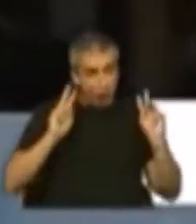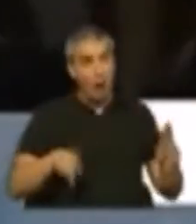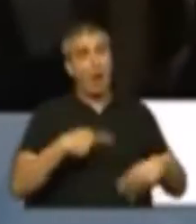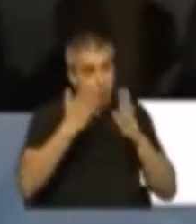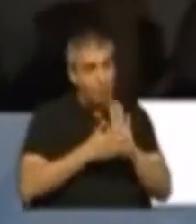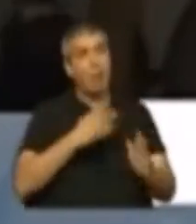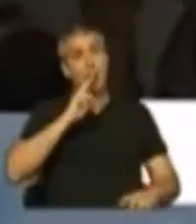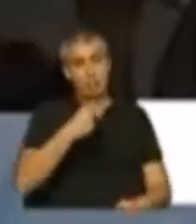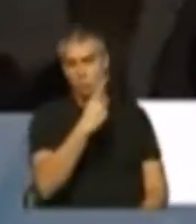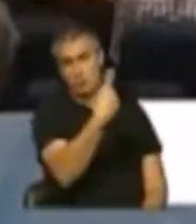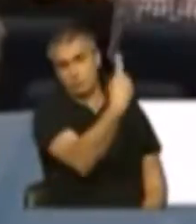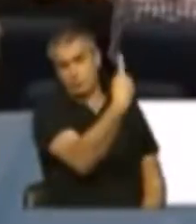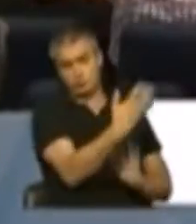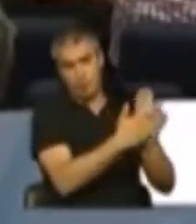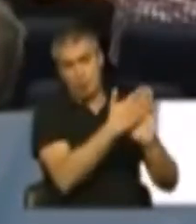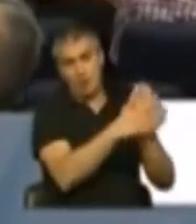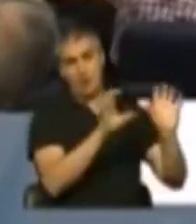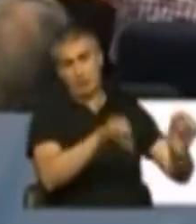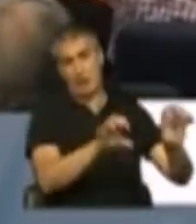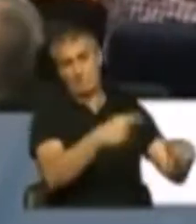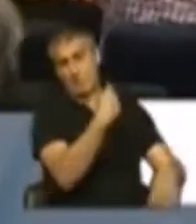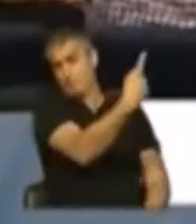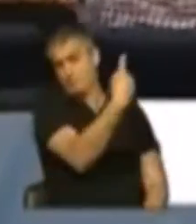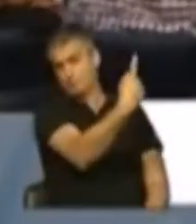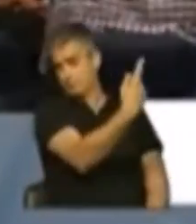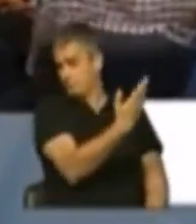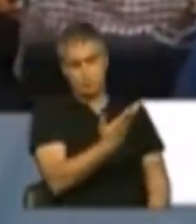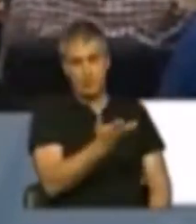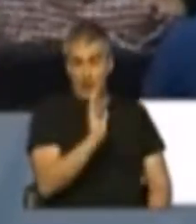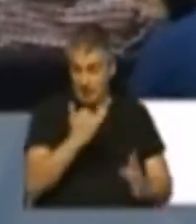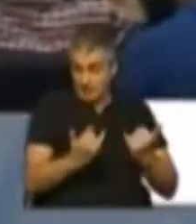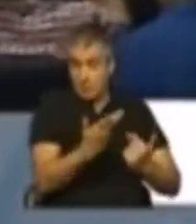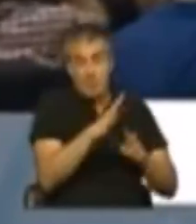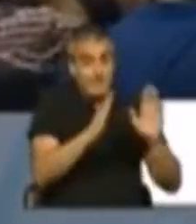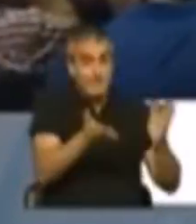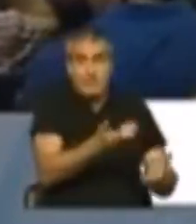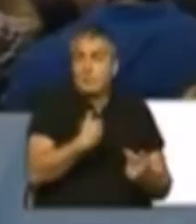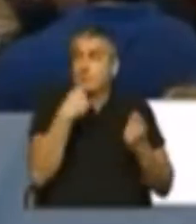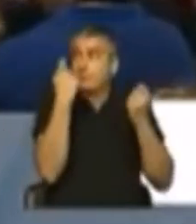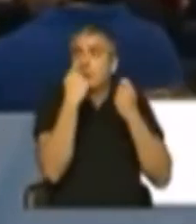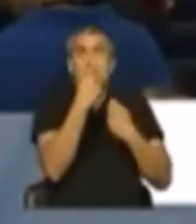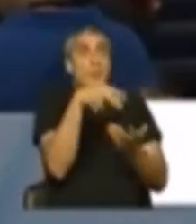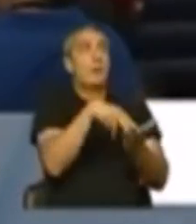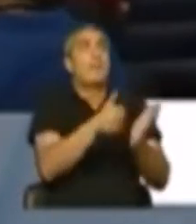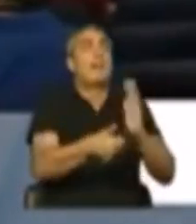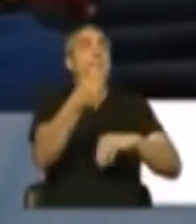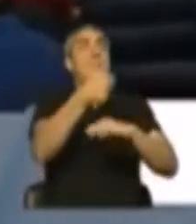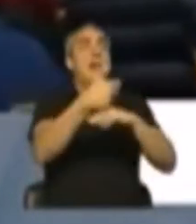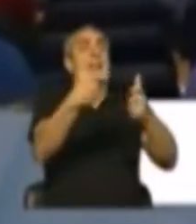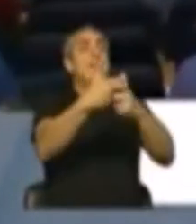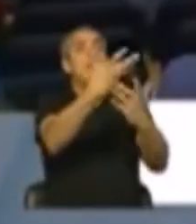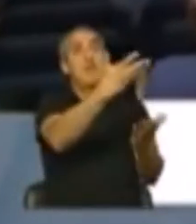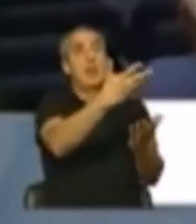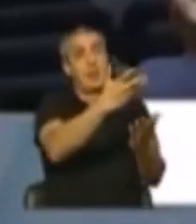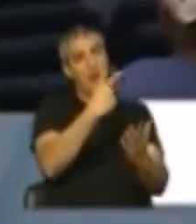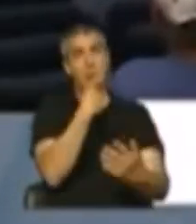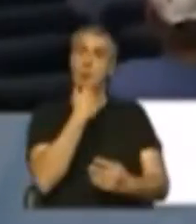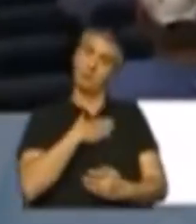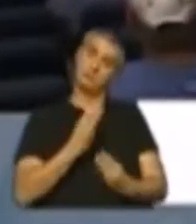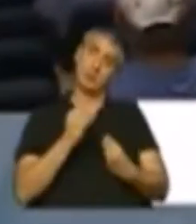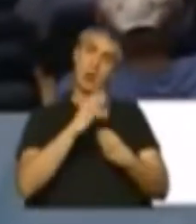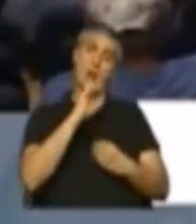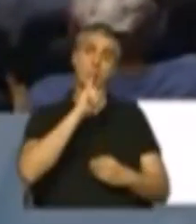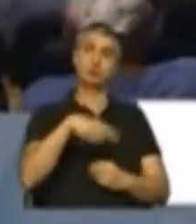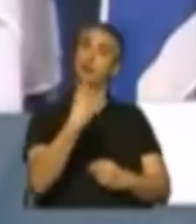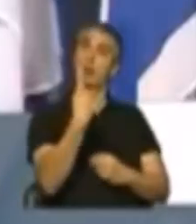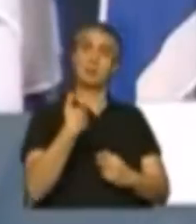זה הוא שמכנה את עצמו כלב שוב ושוב ושוב, עשרות פעמים ביום, גם היום על הבמה. מדהים, עומד מנהיג מפלגה שמבקש לעצמו עוד שנה